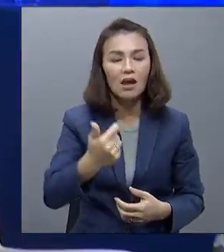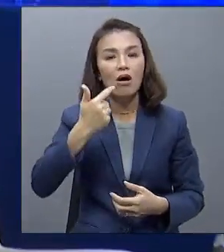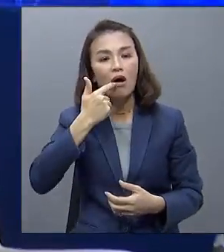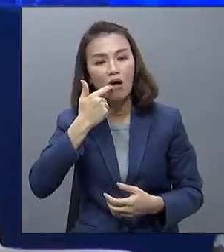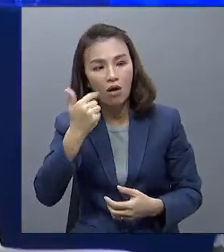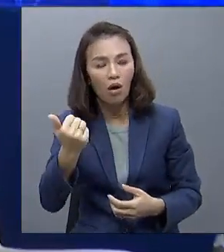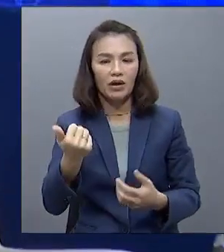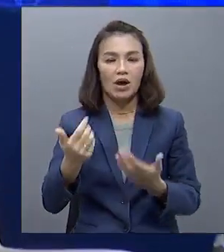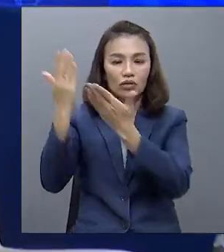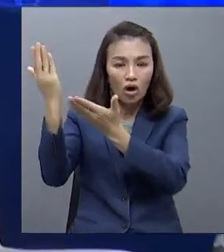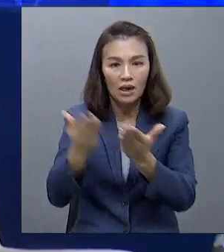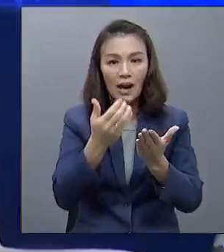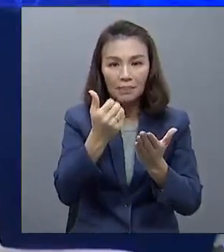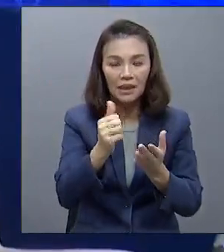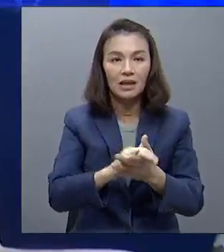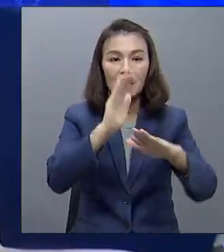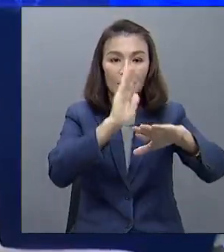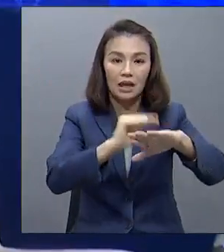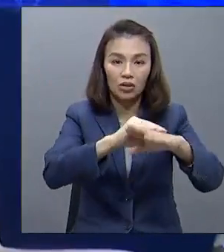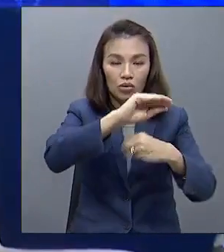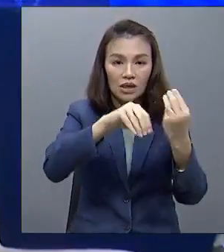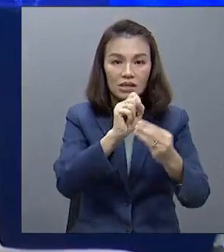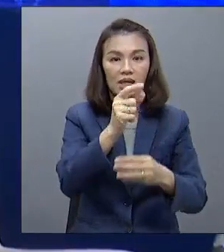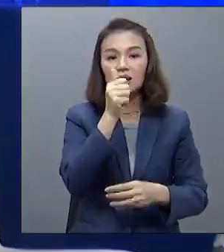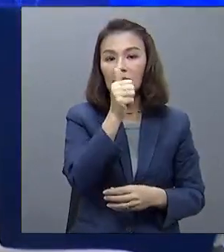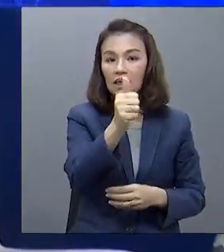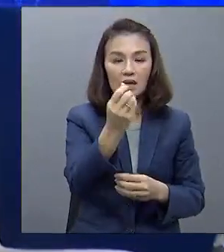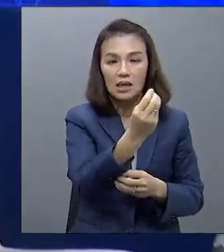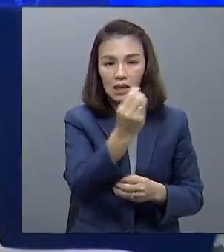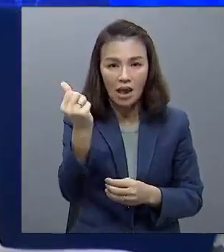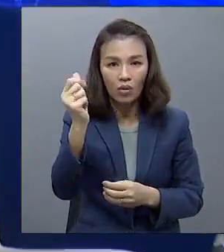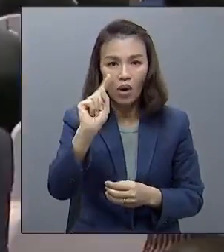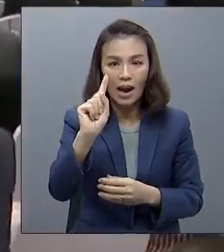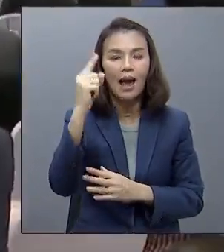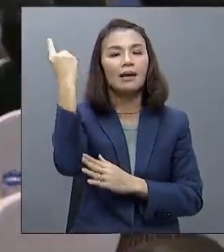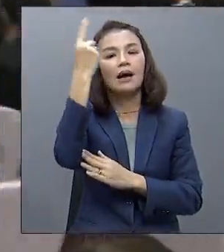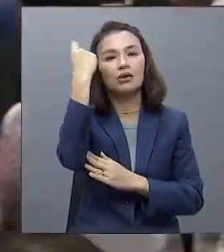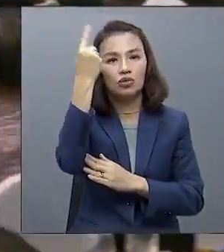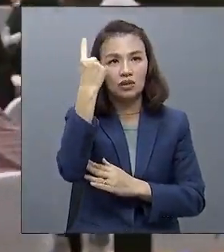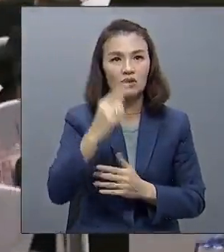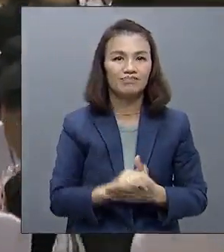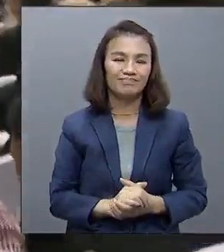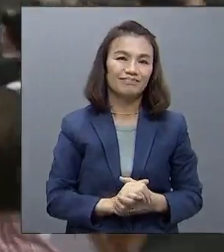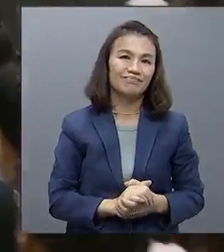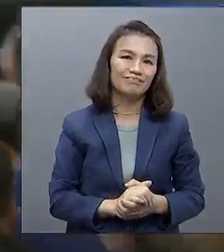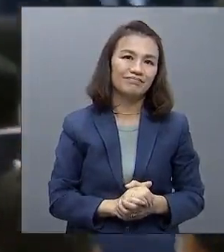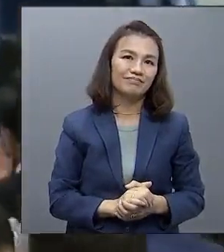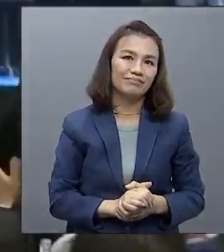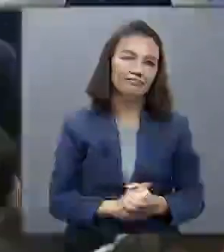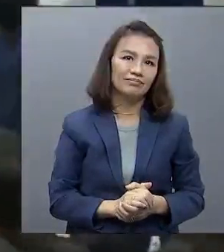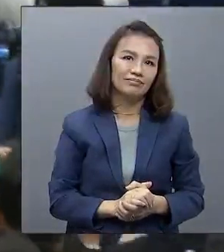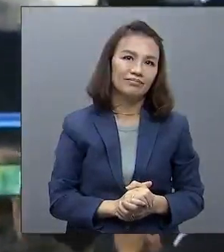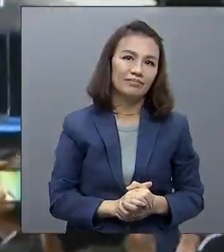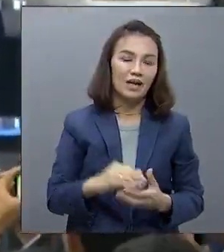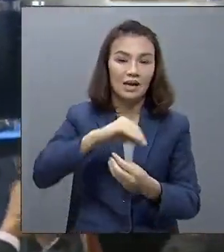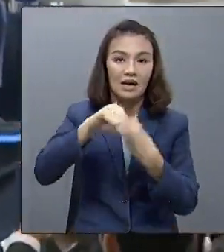กระตุ้นเศรษฐกิจที่ดีที่สุดนะครับฟื้นฟูดีที่สุดเร็วที่สุดก็คือการท่องเที่ยวนอกจากคำถามเรื่องของการขับเคลื่อน